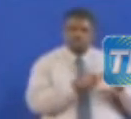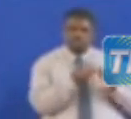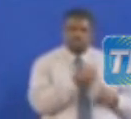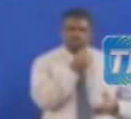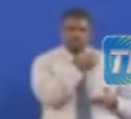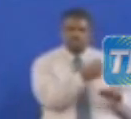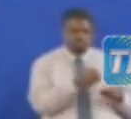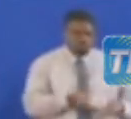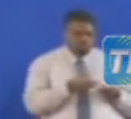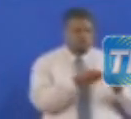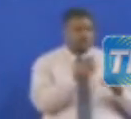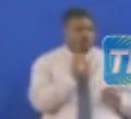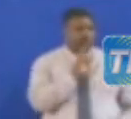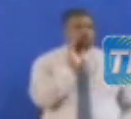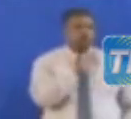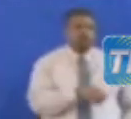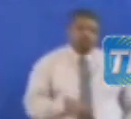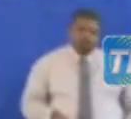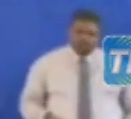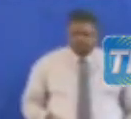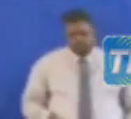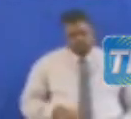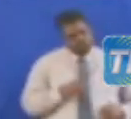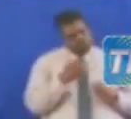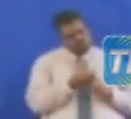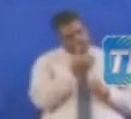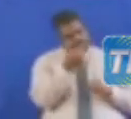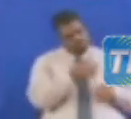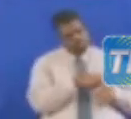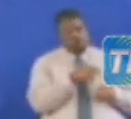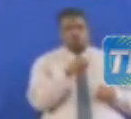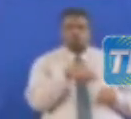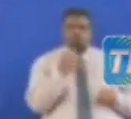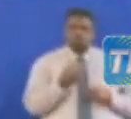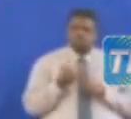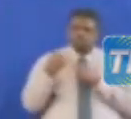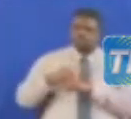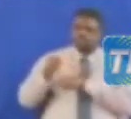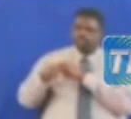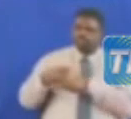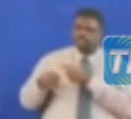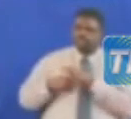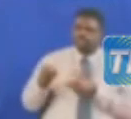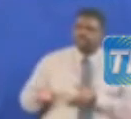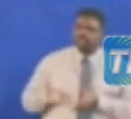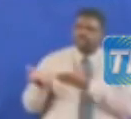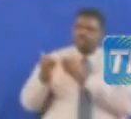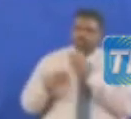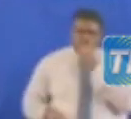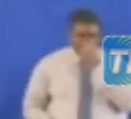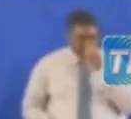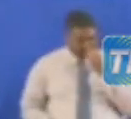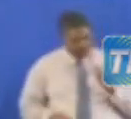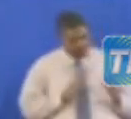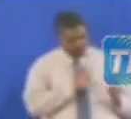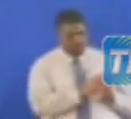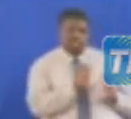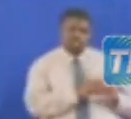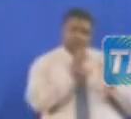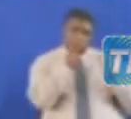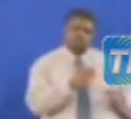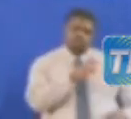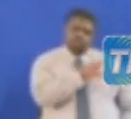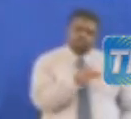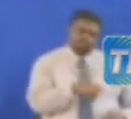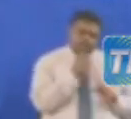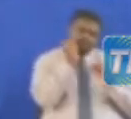wa bajeti unaotolewa kila mwaka ili kuwa na muda wa kutosha wa kutekeleza miradi ya maendeleo. Ofisi za wakuu wa